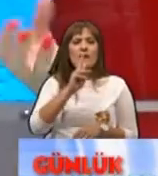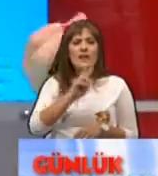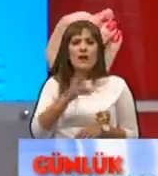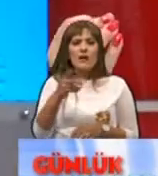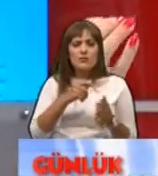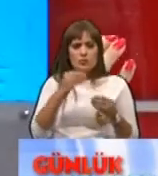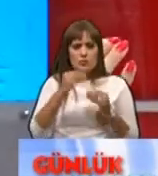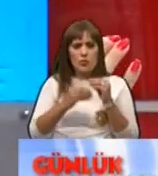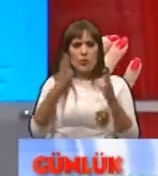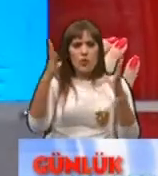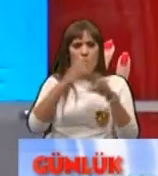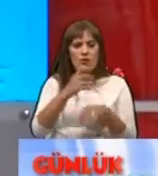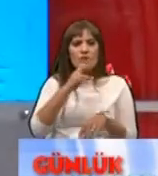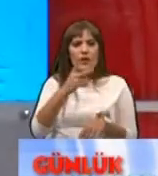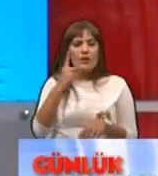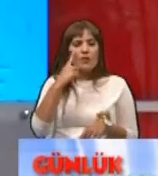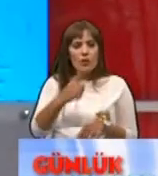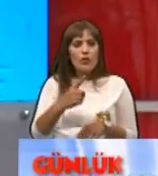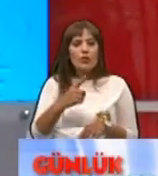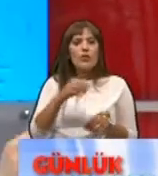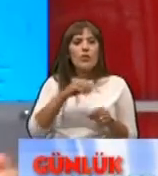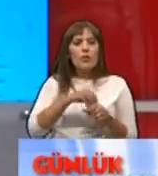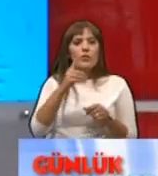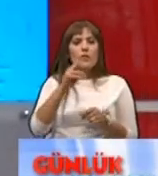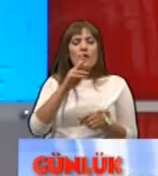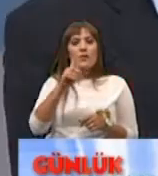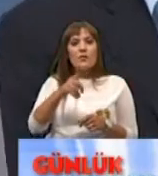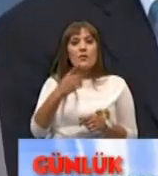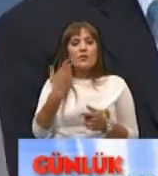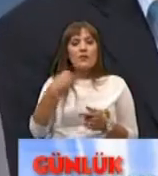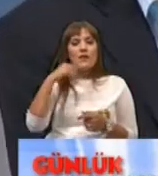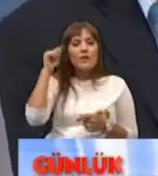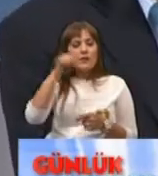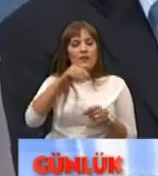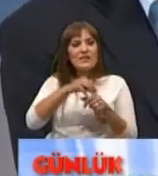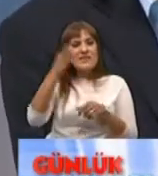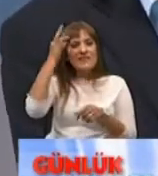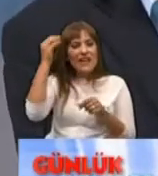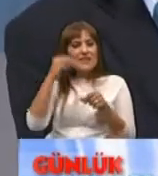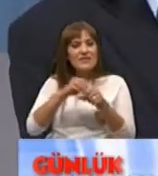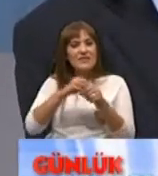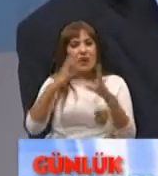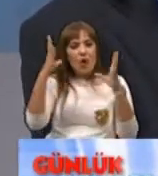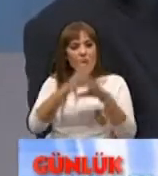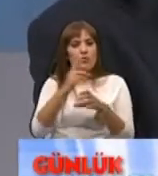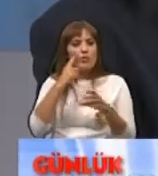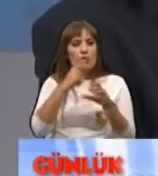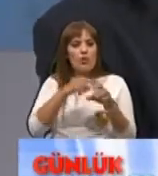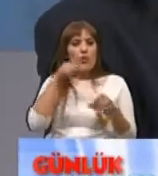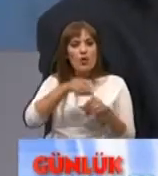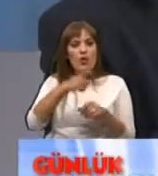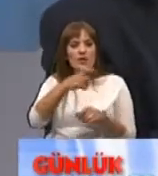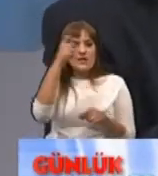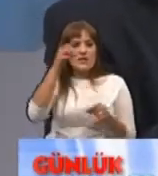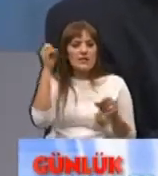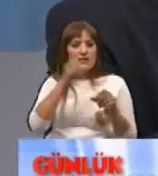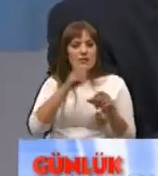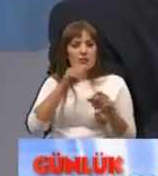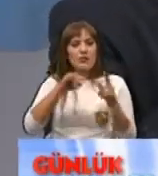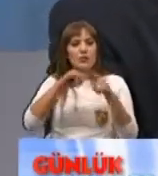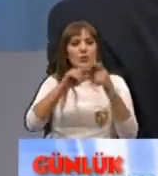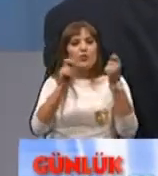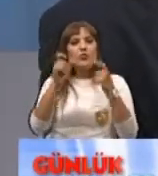sorun oluyor değil mi? Yani koyu rengi görüyor, açık koyu rengi görmüyor. Tabii ki pigmenti görüyor çünkü. Pigmenti görüyor oradaki çünkü. Melanini görüyor, onu ısıtıyor ve